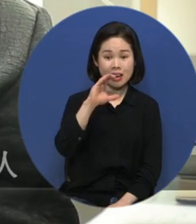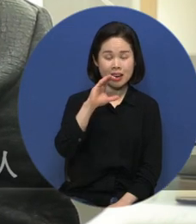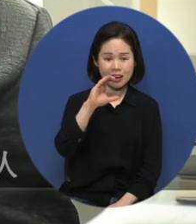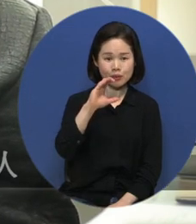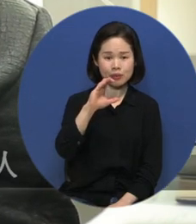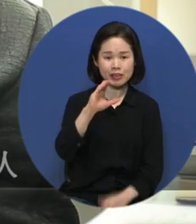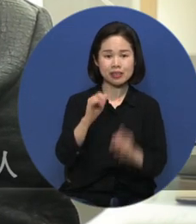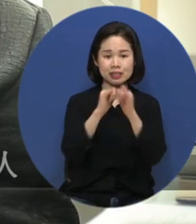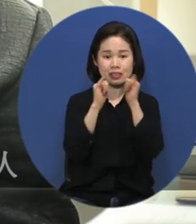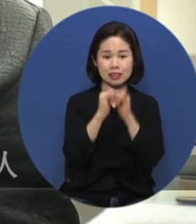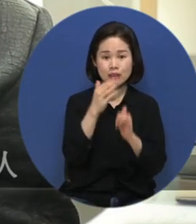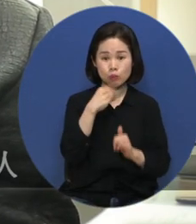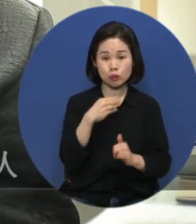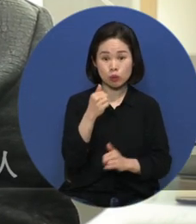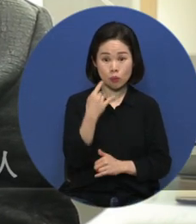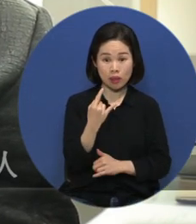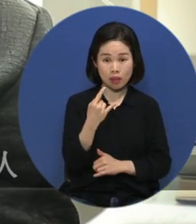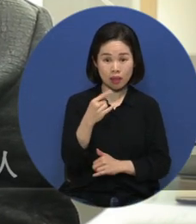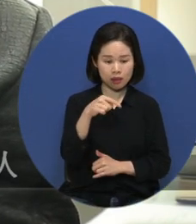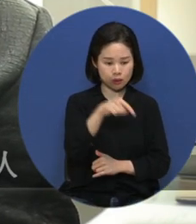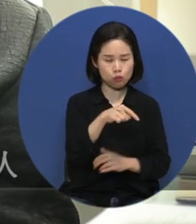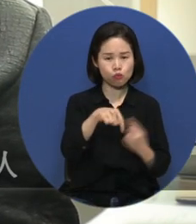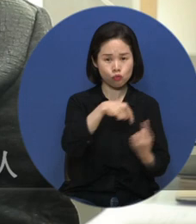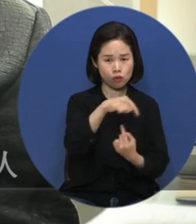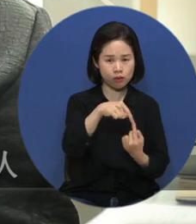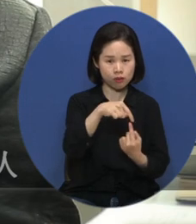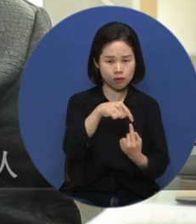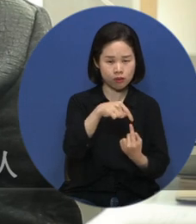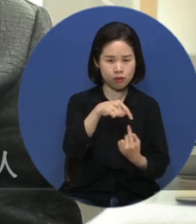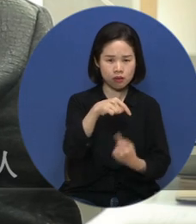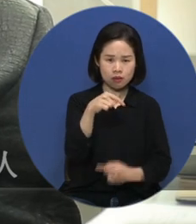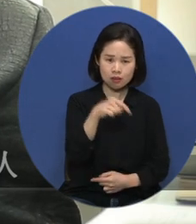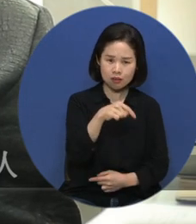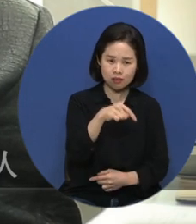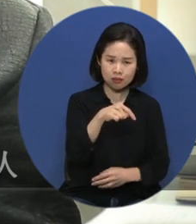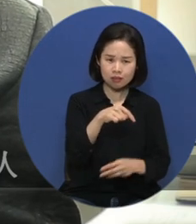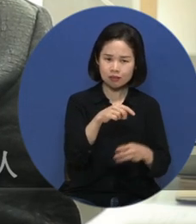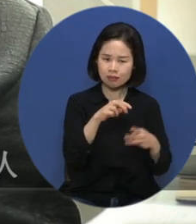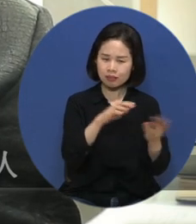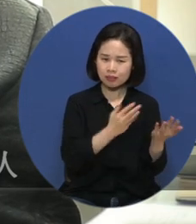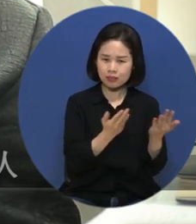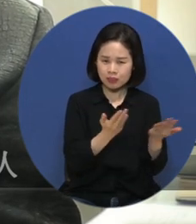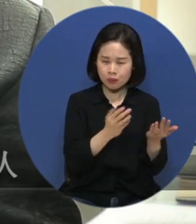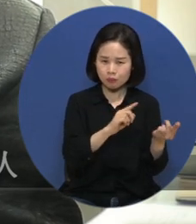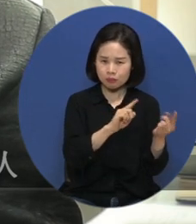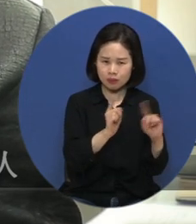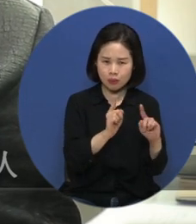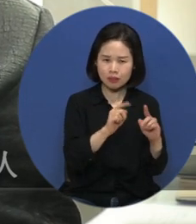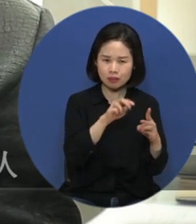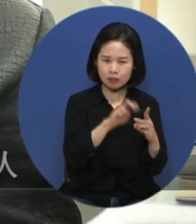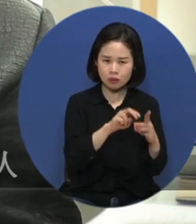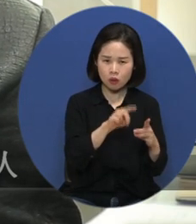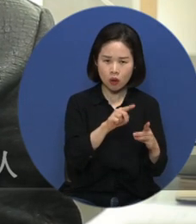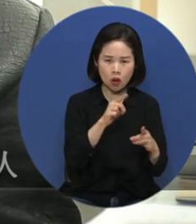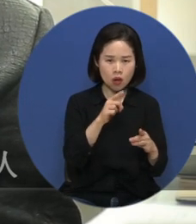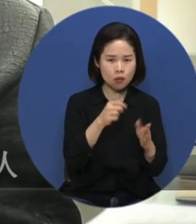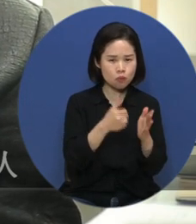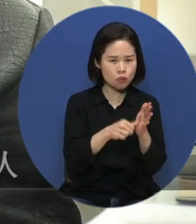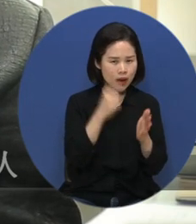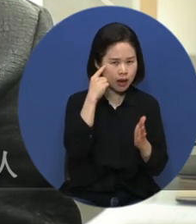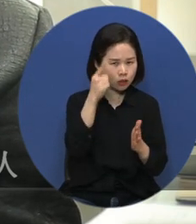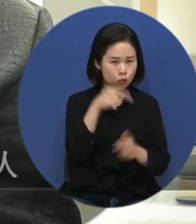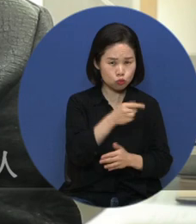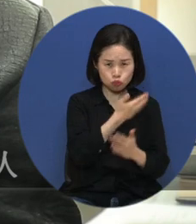사회복지에서 저희가 운영을 하다 보니까 이런 직업재활센터는 아이템을 어떤 것을 갖느냐가 제일 중요합니다. 그러다